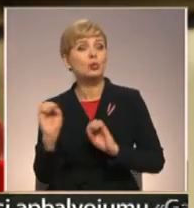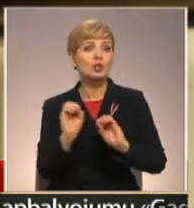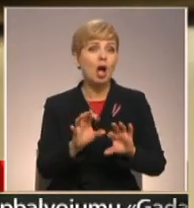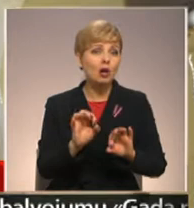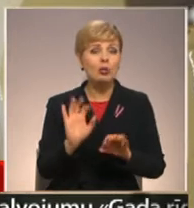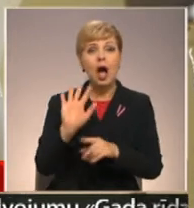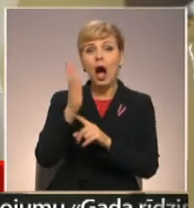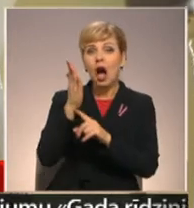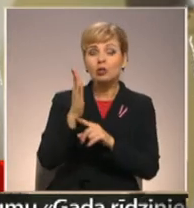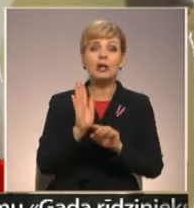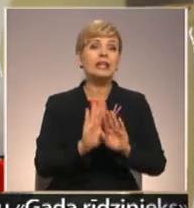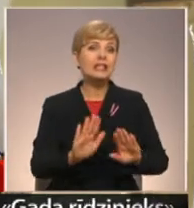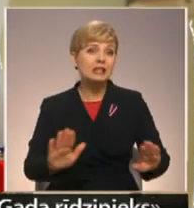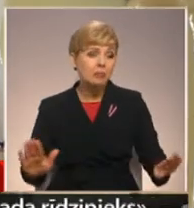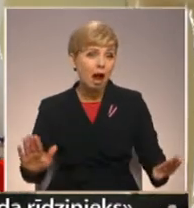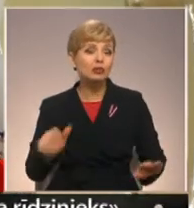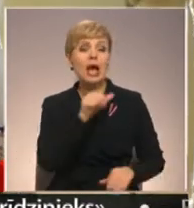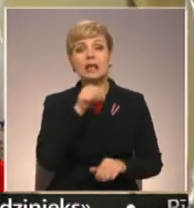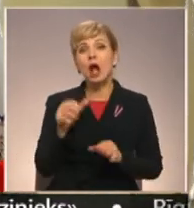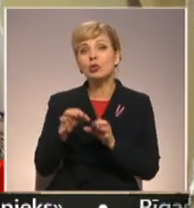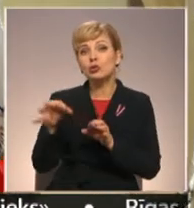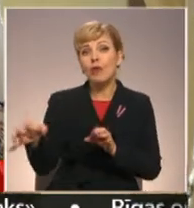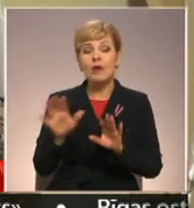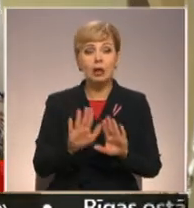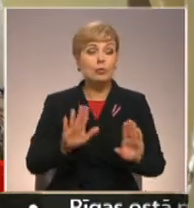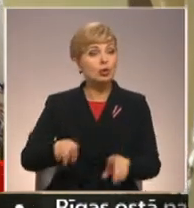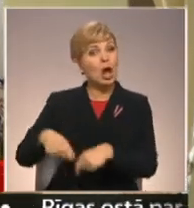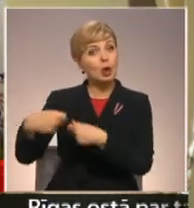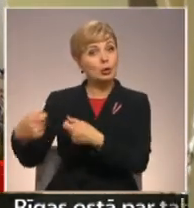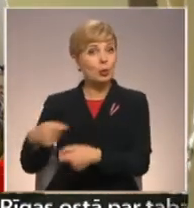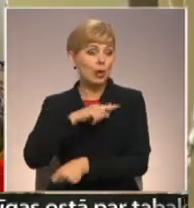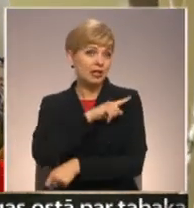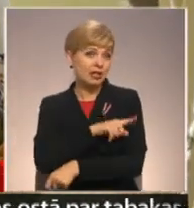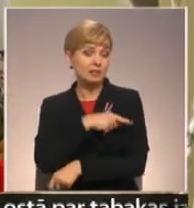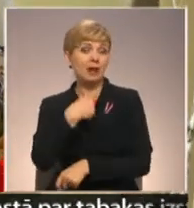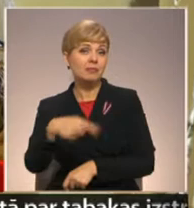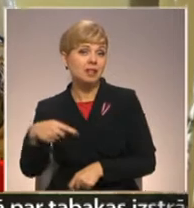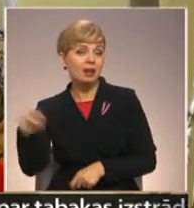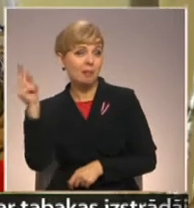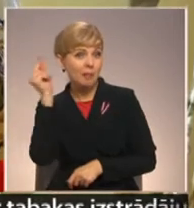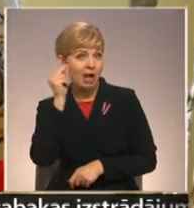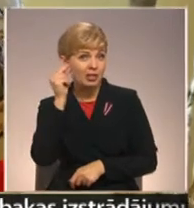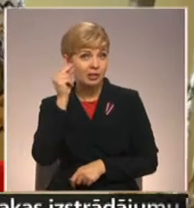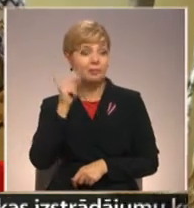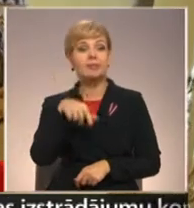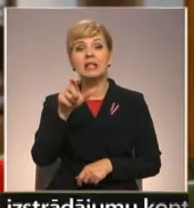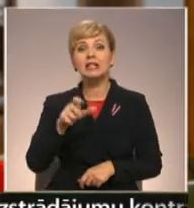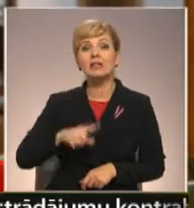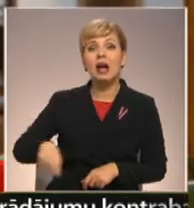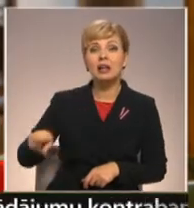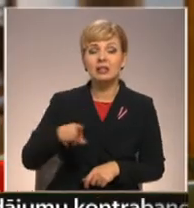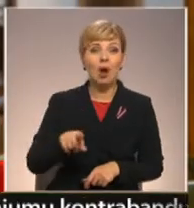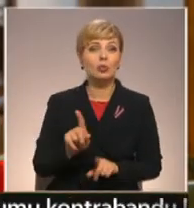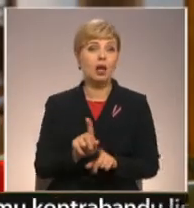attainojot izstādēs un ekspozīcijās Talsu novada muzejā, dodot iespēju arī citiem mācīties. Cilvēki, tauta jau ir tā